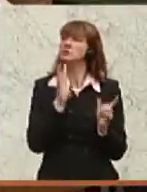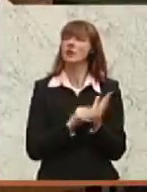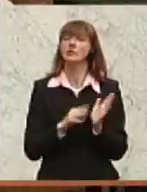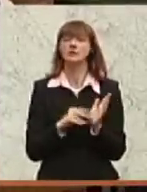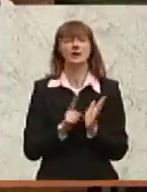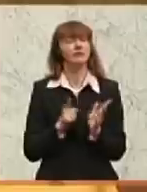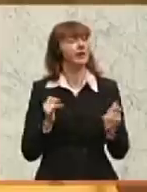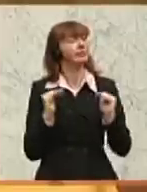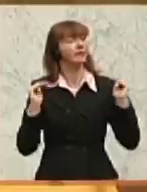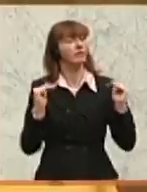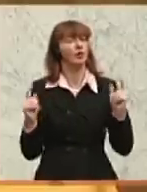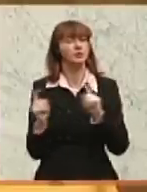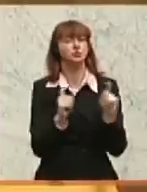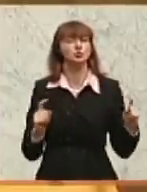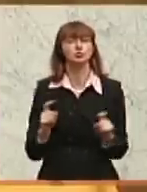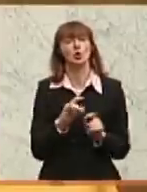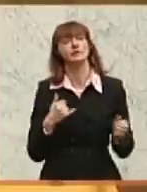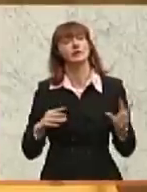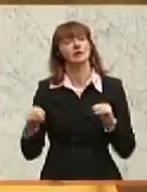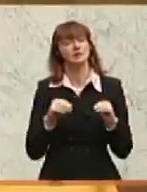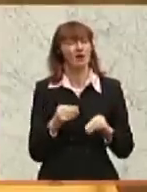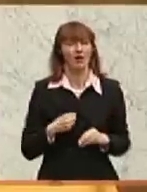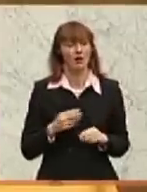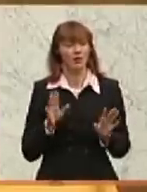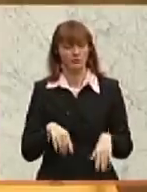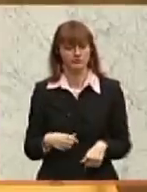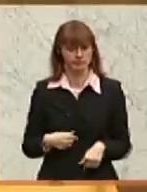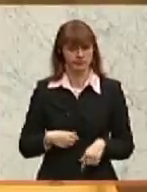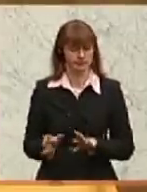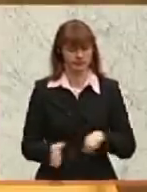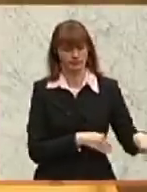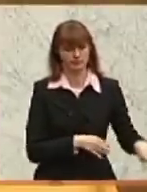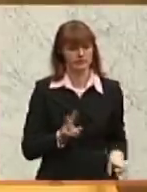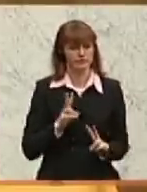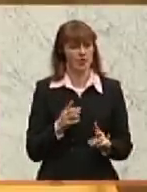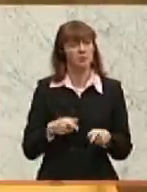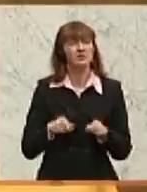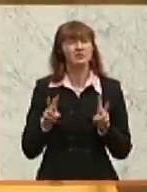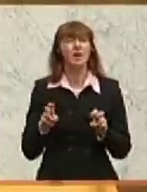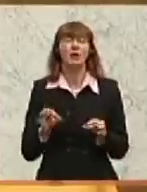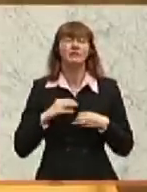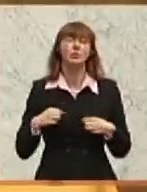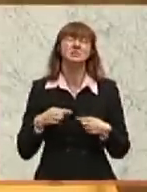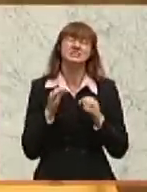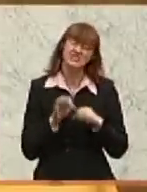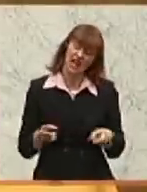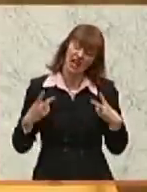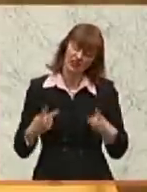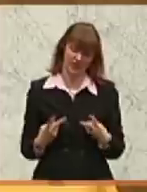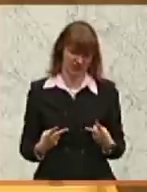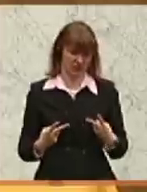dieser Diskussion zu beschreiben. Das hat dieses Thema aber nicht verdient. Dafür ist mir dieses Thema, uns Grüne, dieses Thema viel zu wichtig.